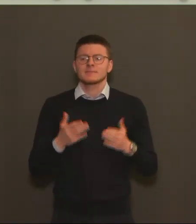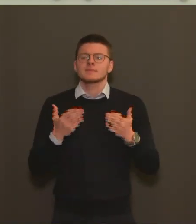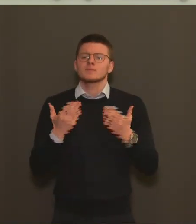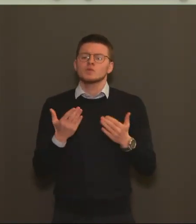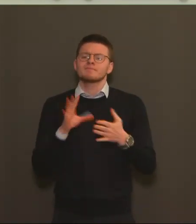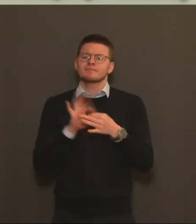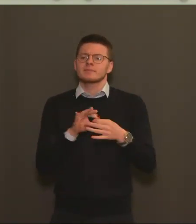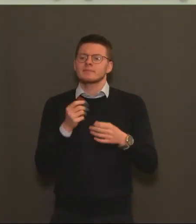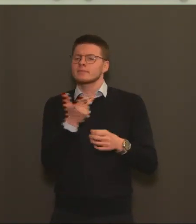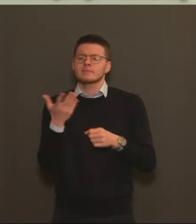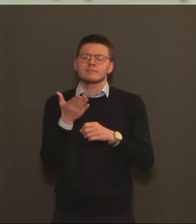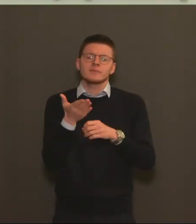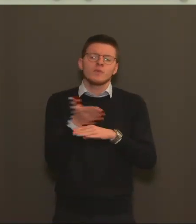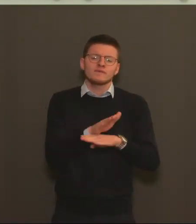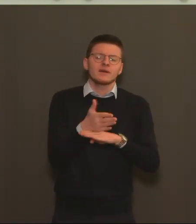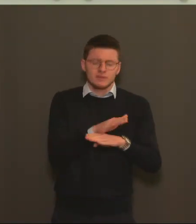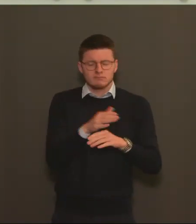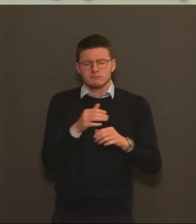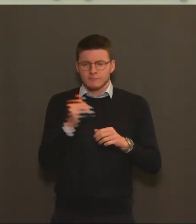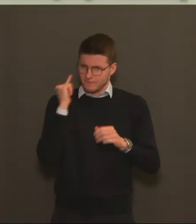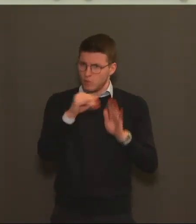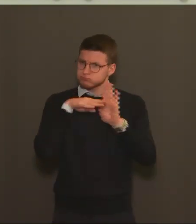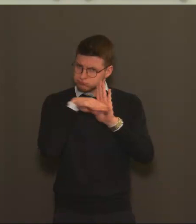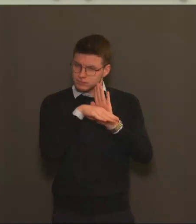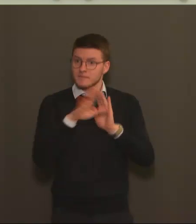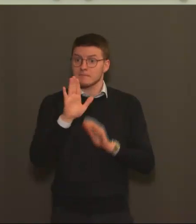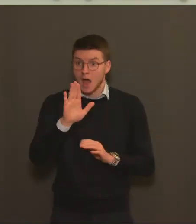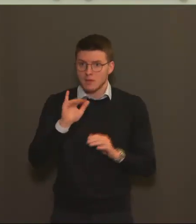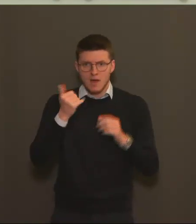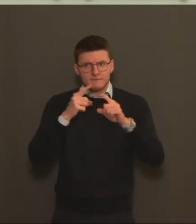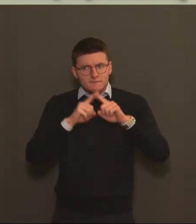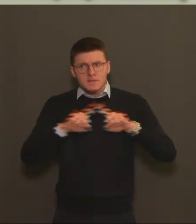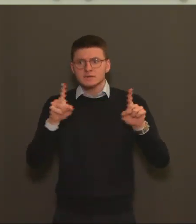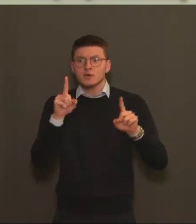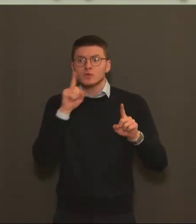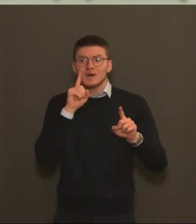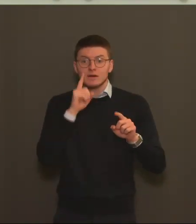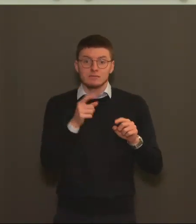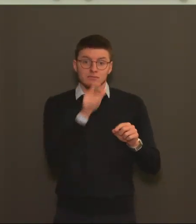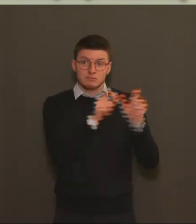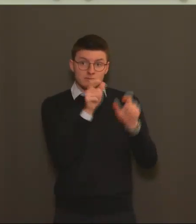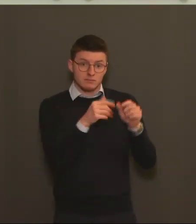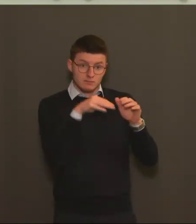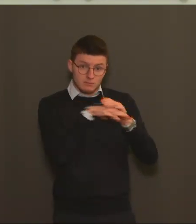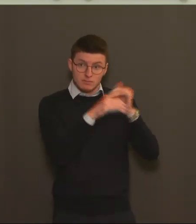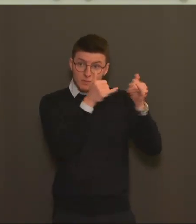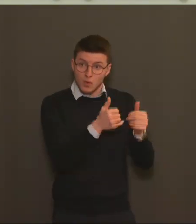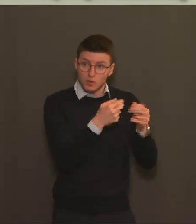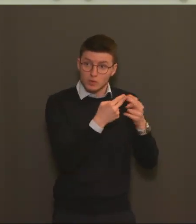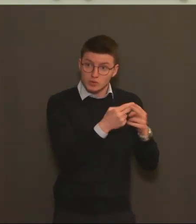in dalende lijn, maar met duidelijke verschillen tussen rusthuisbewoners en